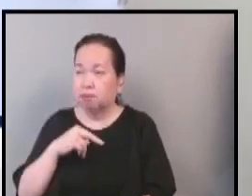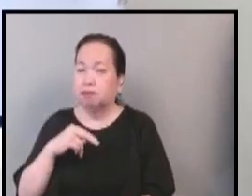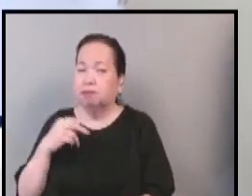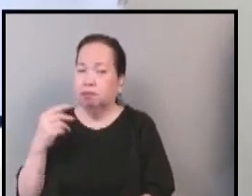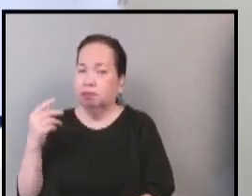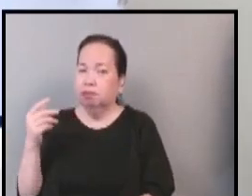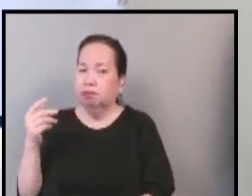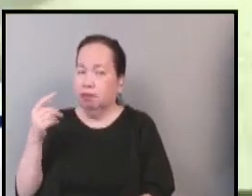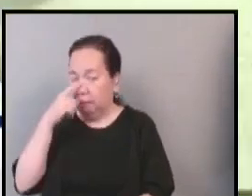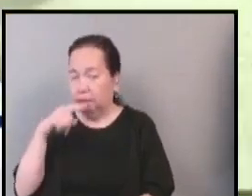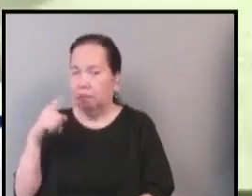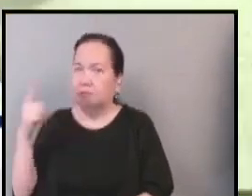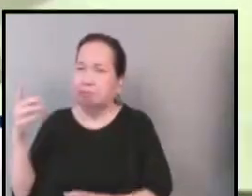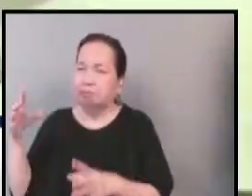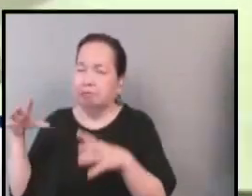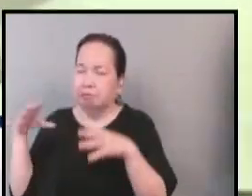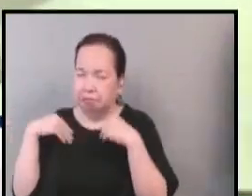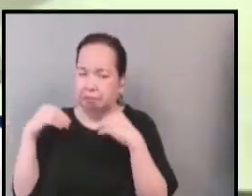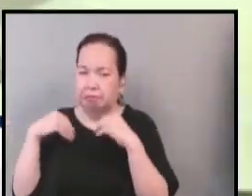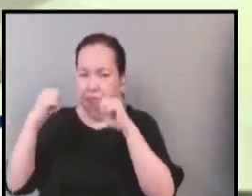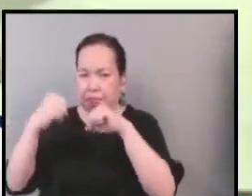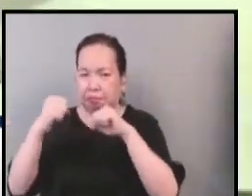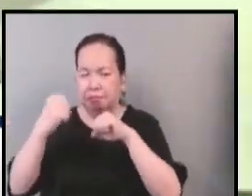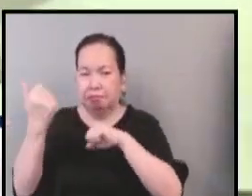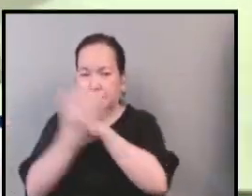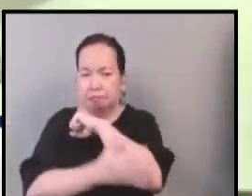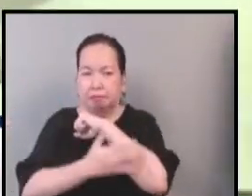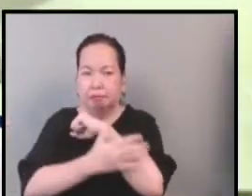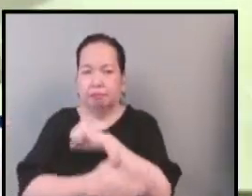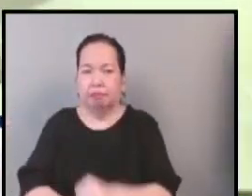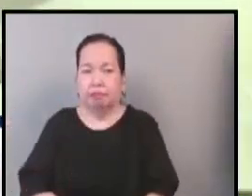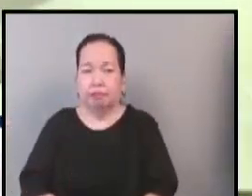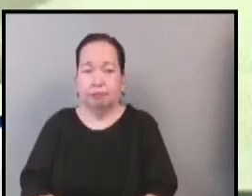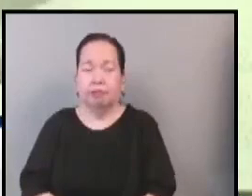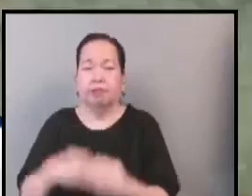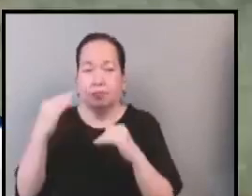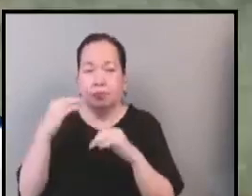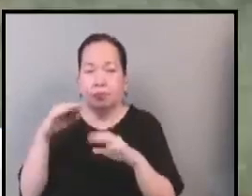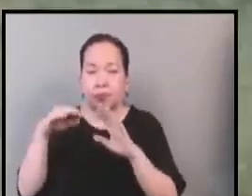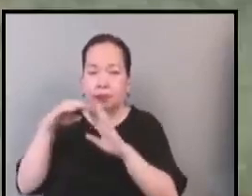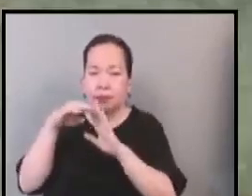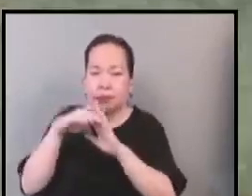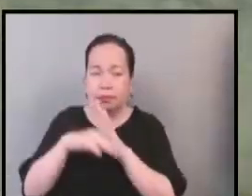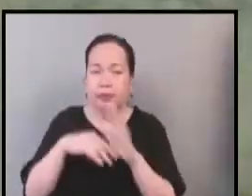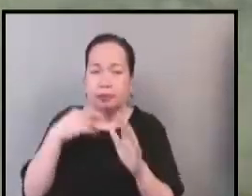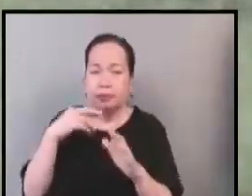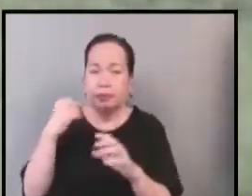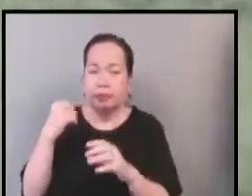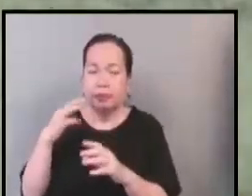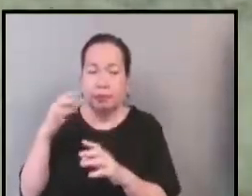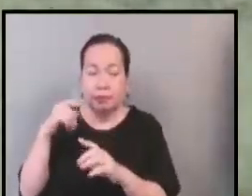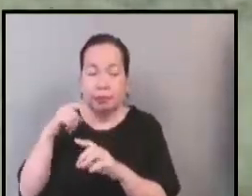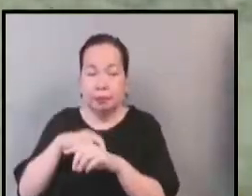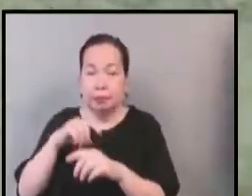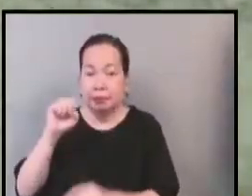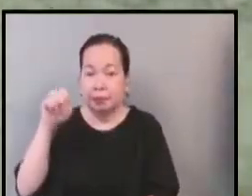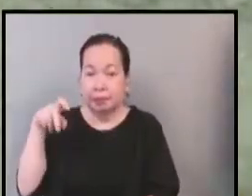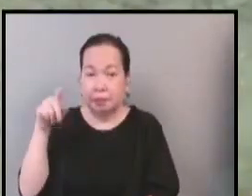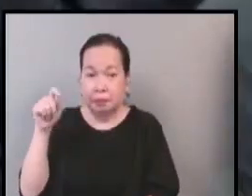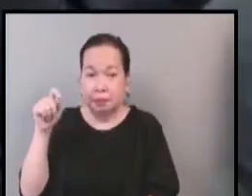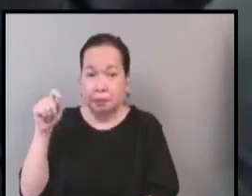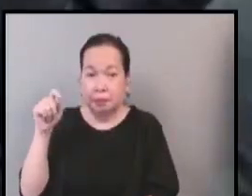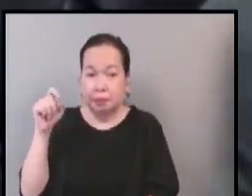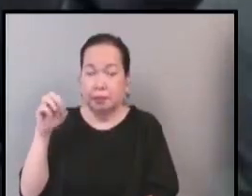with our importers. Inaasahang bababa rin ang presyo ng bigas pagdating ng Setyembre o simula ng anihan.